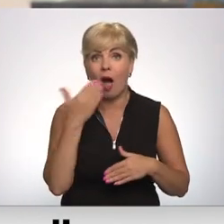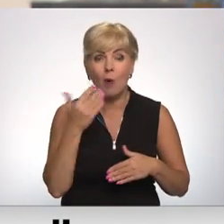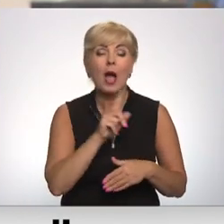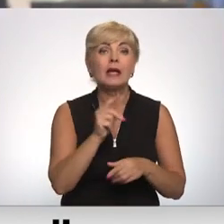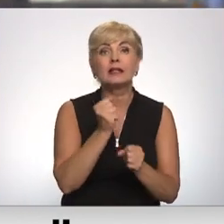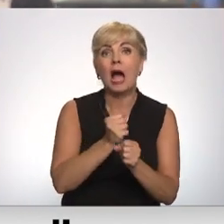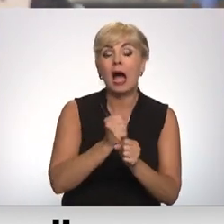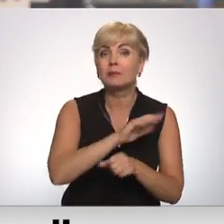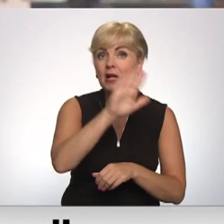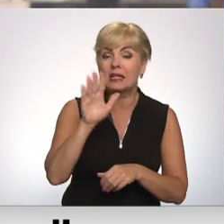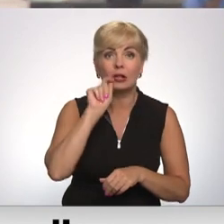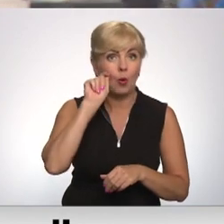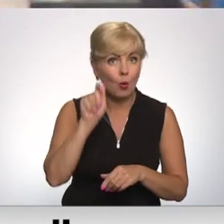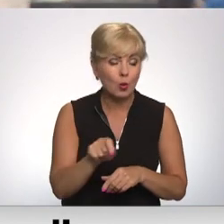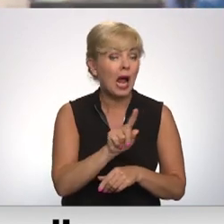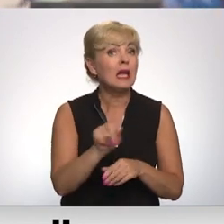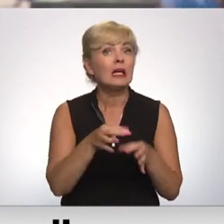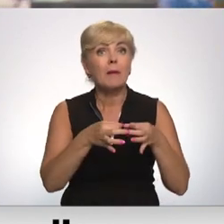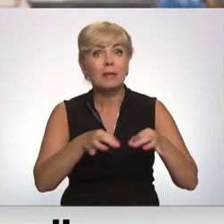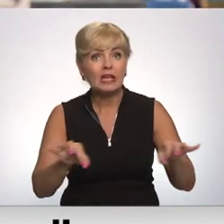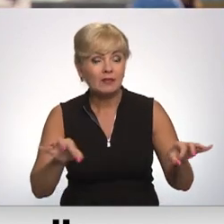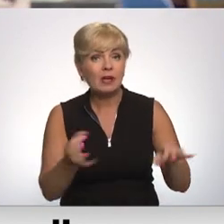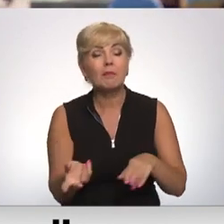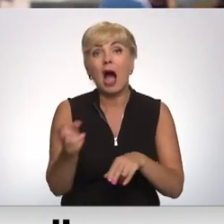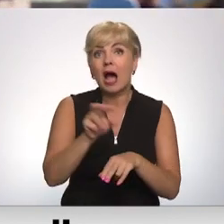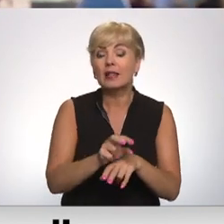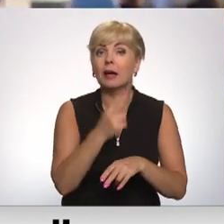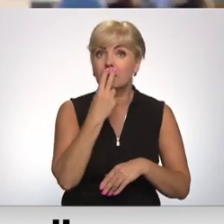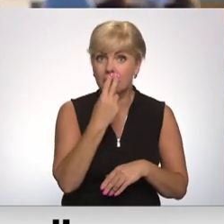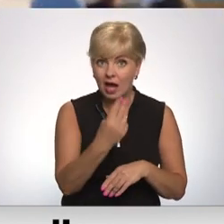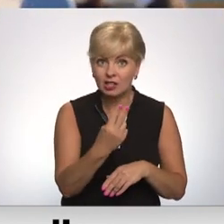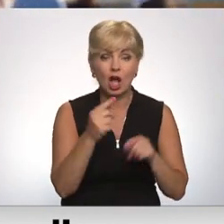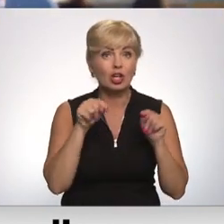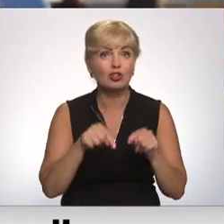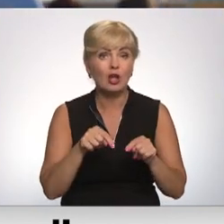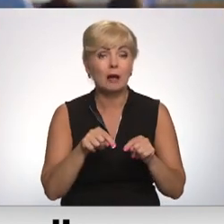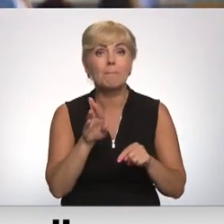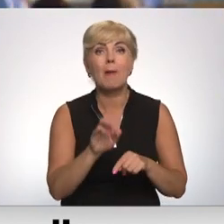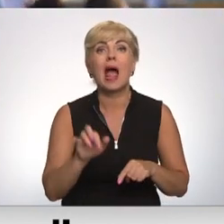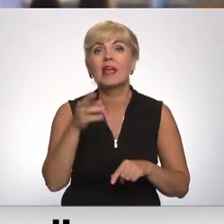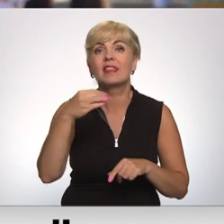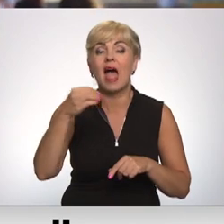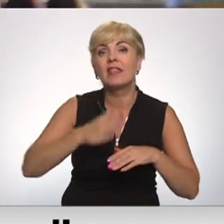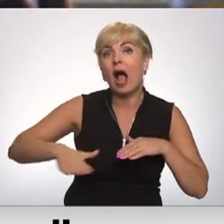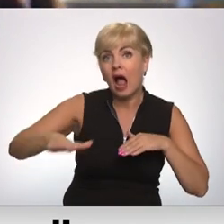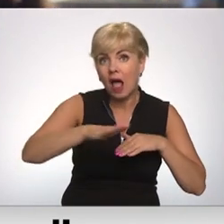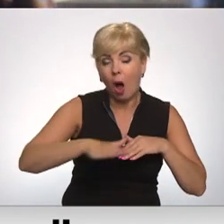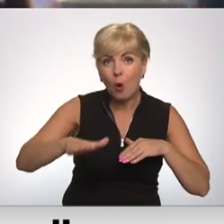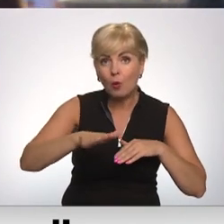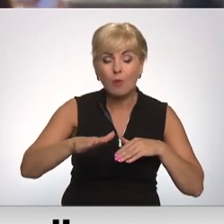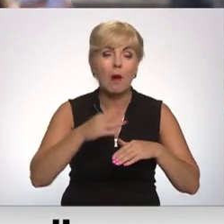darba diena, bet ukraiņi, kuri ir brīvi, ir atnākuši paskatīties šeit pie Maidana laukuma